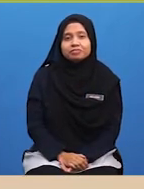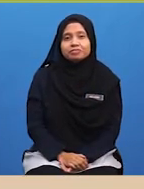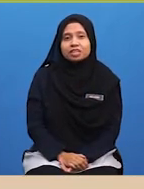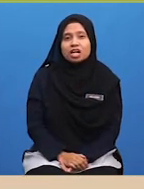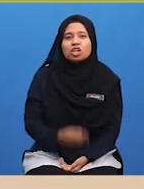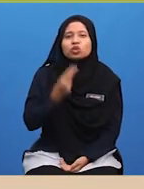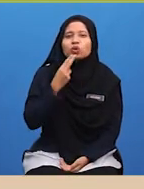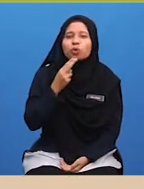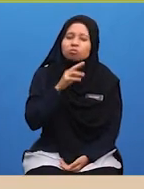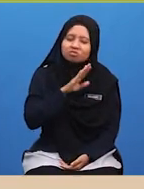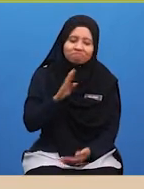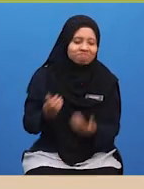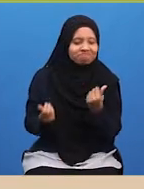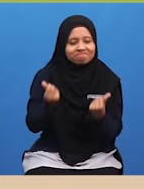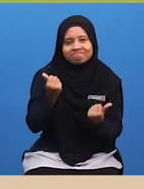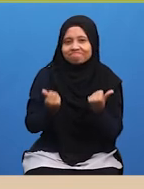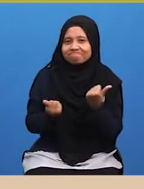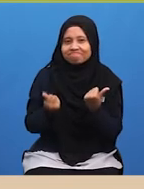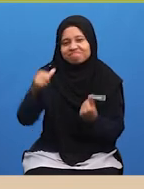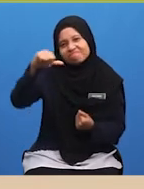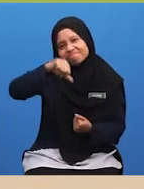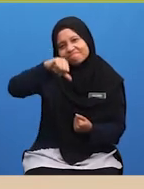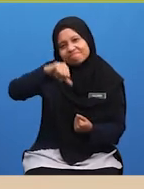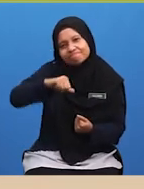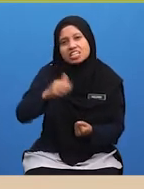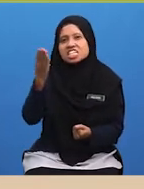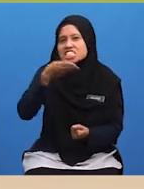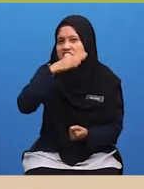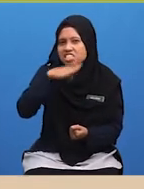Si comel tidak bertindak adil.